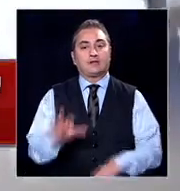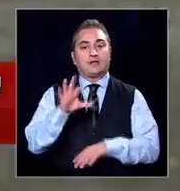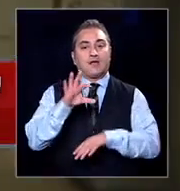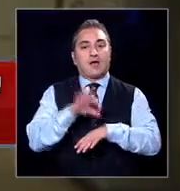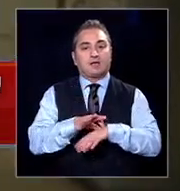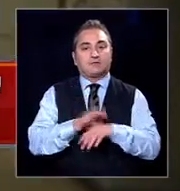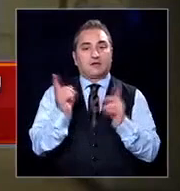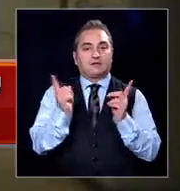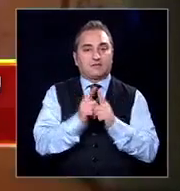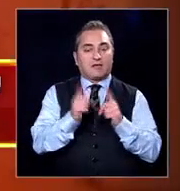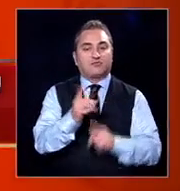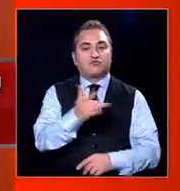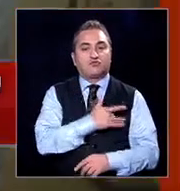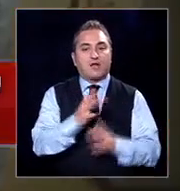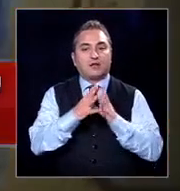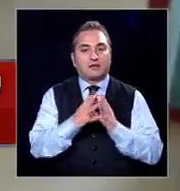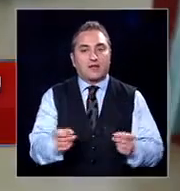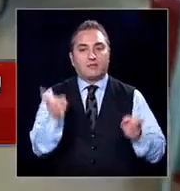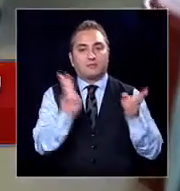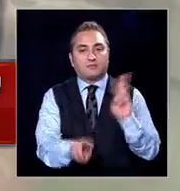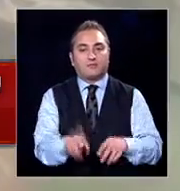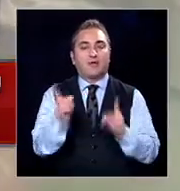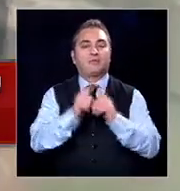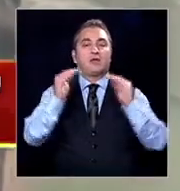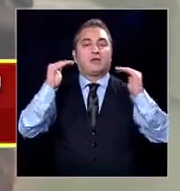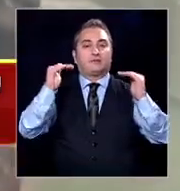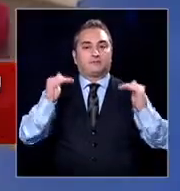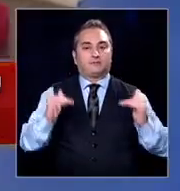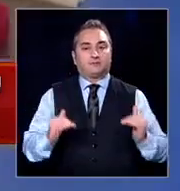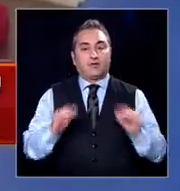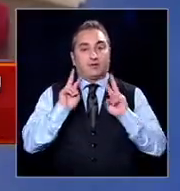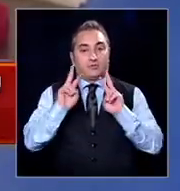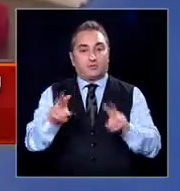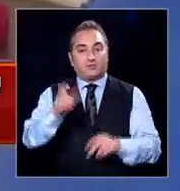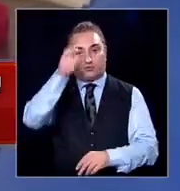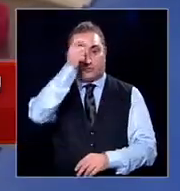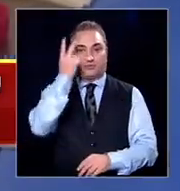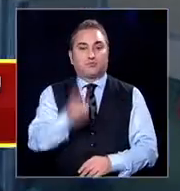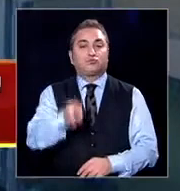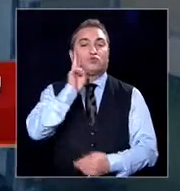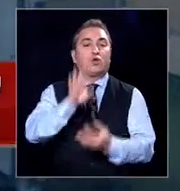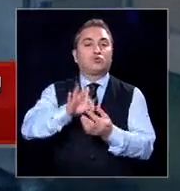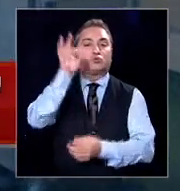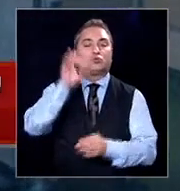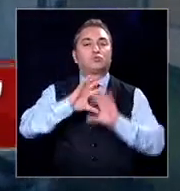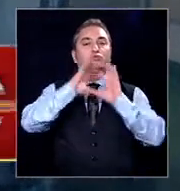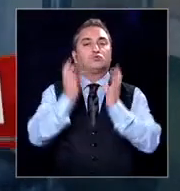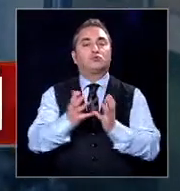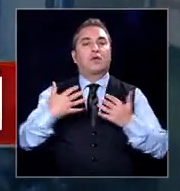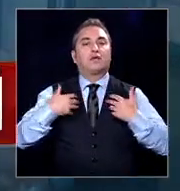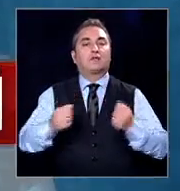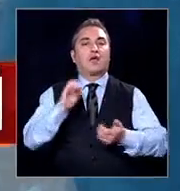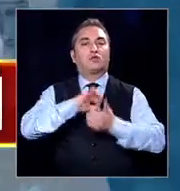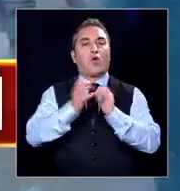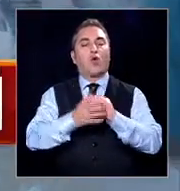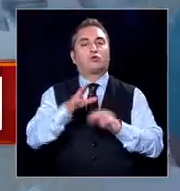ve can kayıplarında azalma eğilimi sürerken Sağlık Bakanı Koca Türkiye'deki son durumu Dünya Sağlık Örgütü